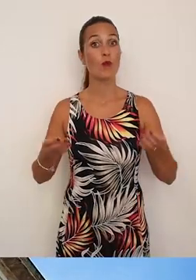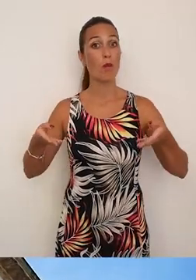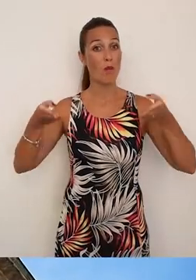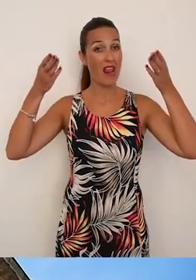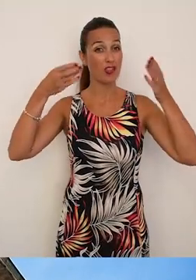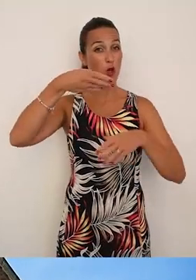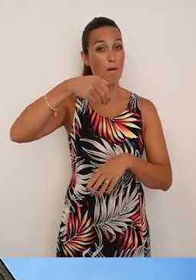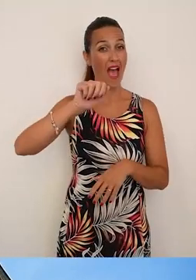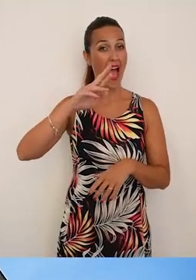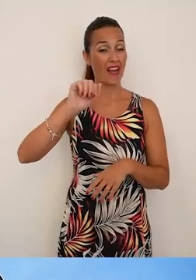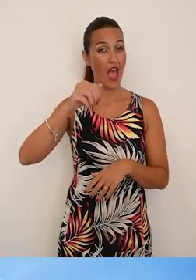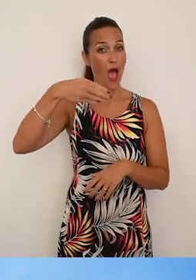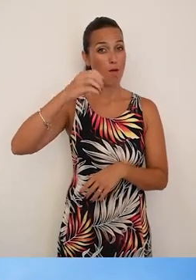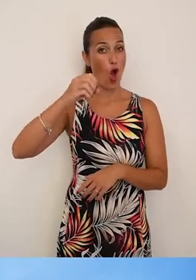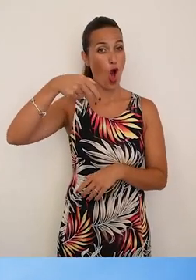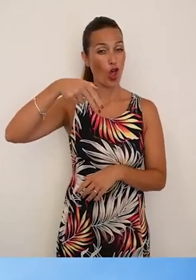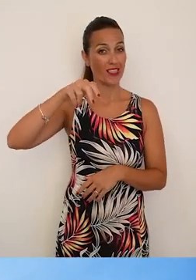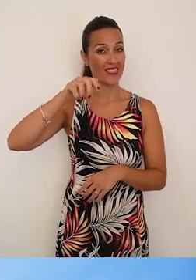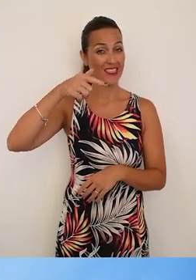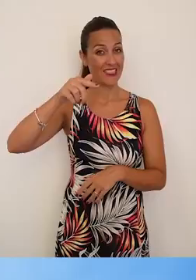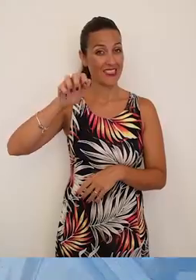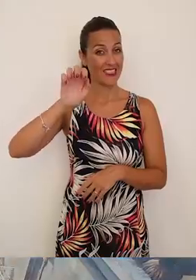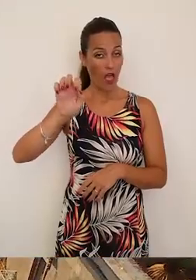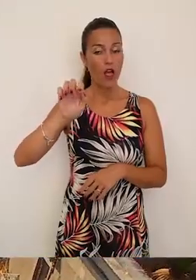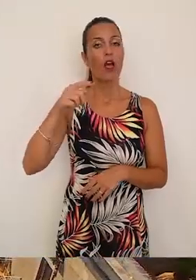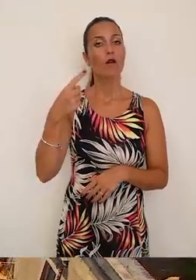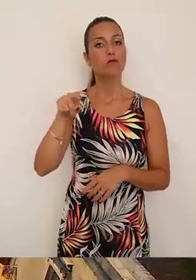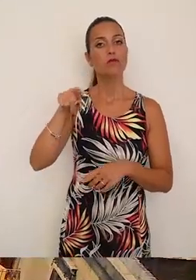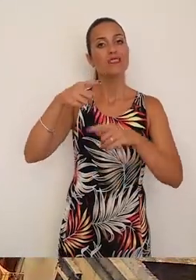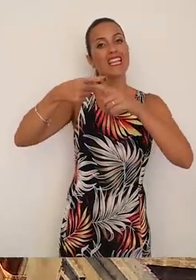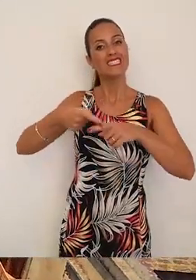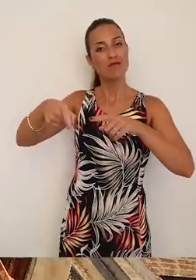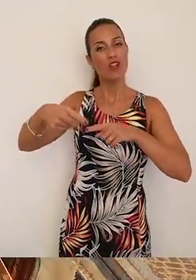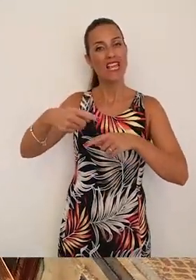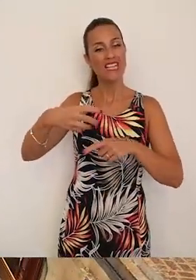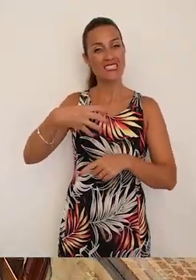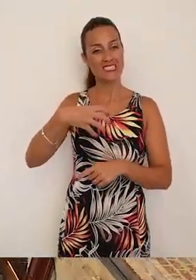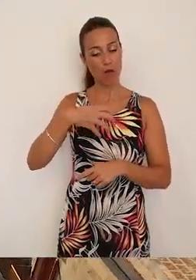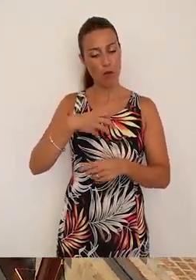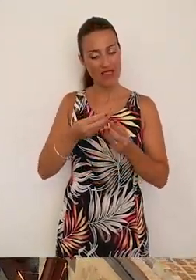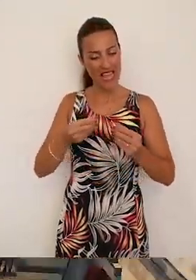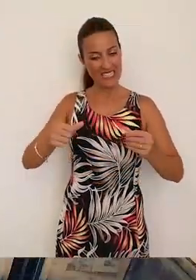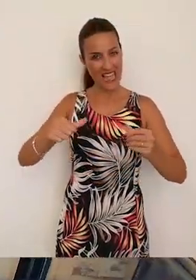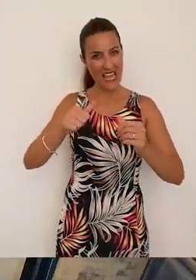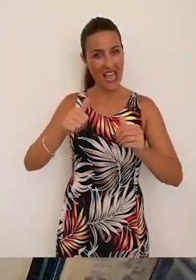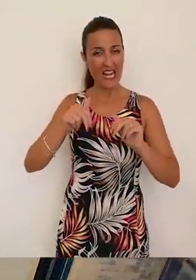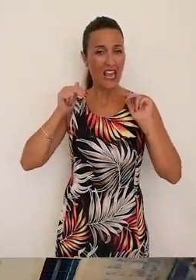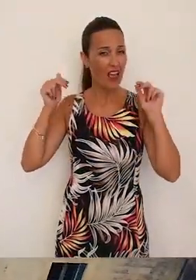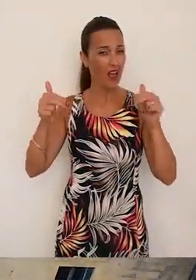Il Palazzo Maramonte è l'espressione architettonica del potere feudale che per secoli ha governato il territorio di